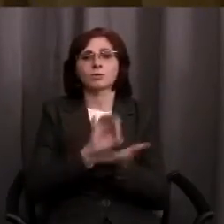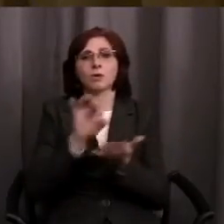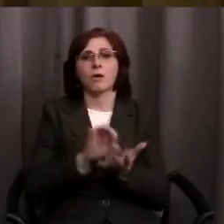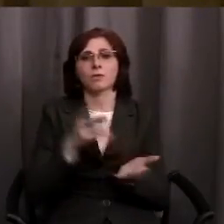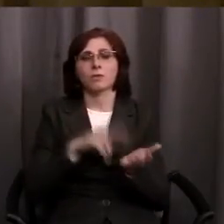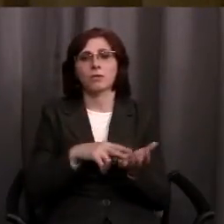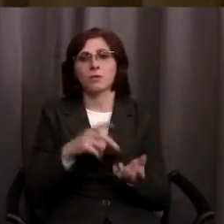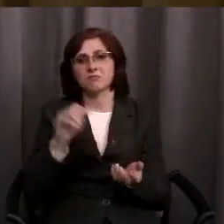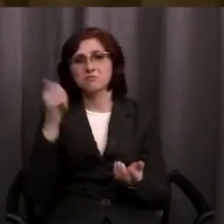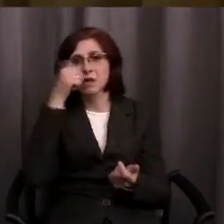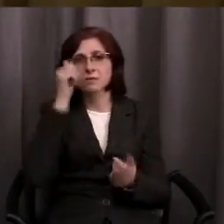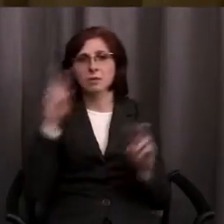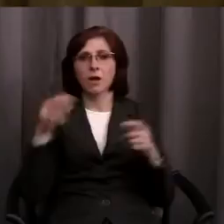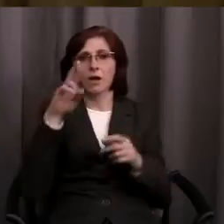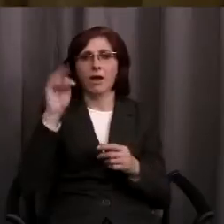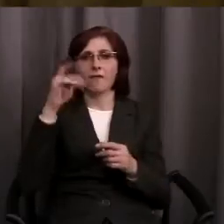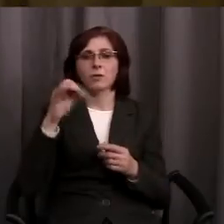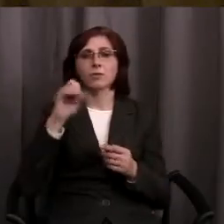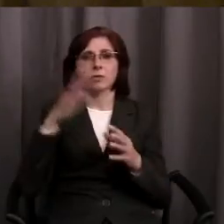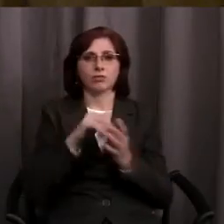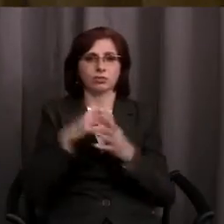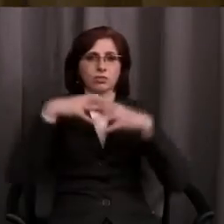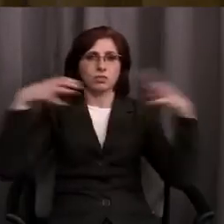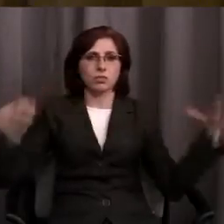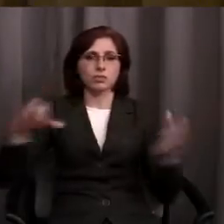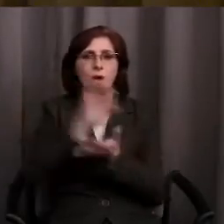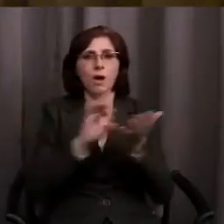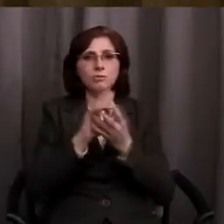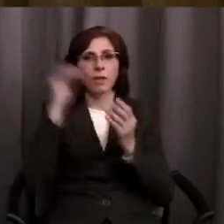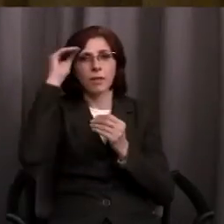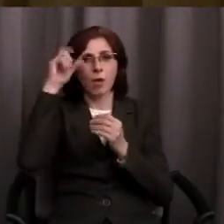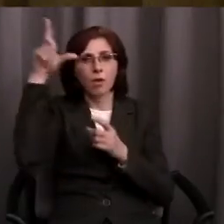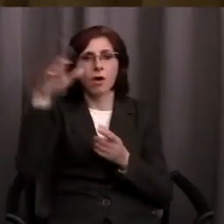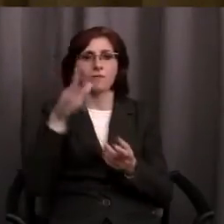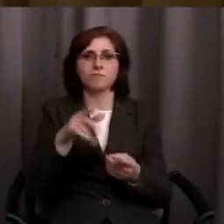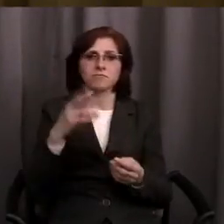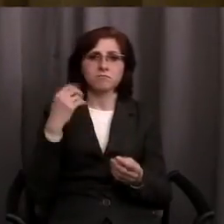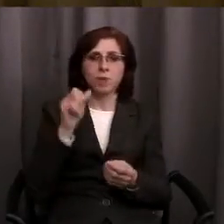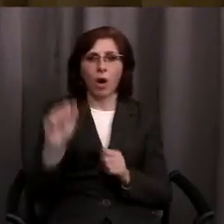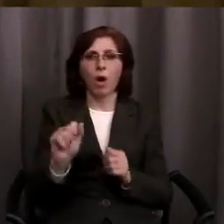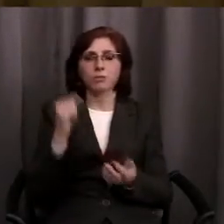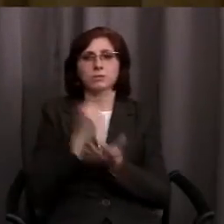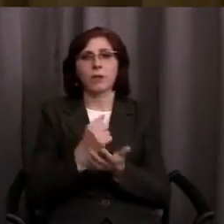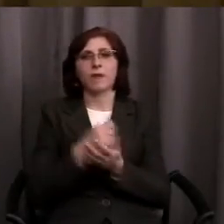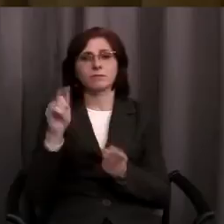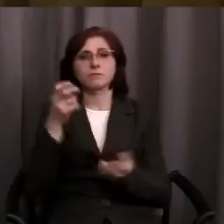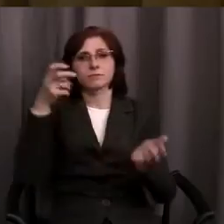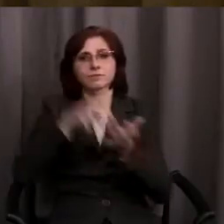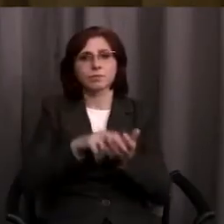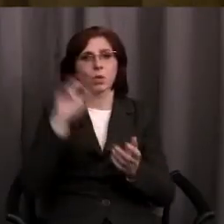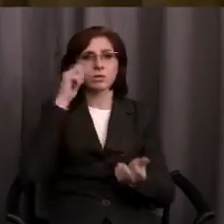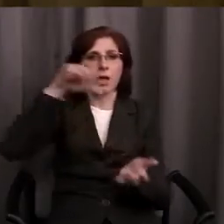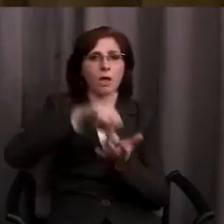takie referencyjne przy dużych ośrodkach naukowych, które ruszają sprawę, stworzą określone centra, te